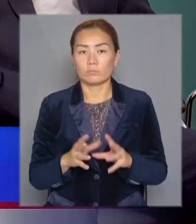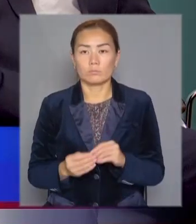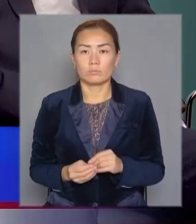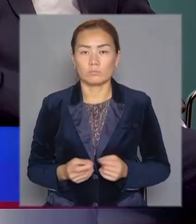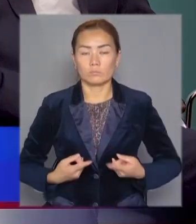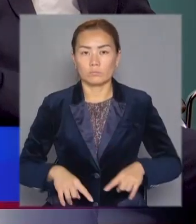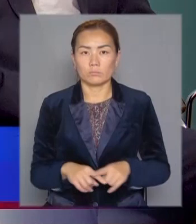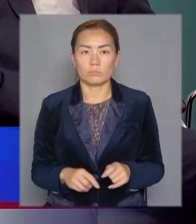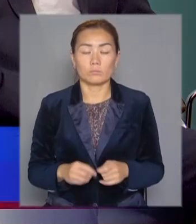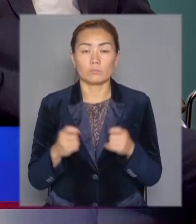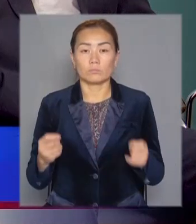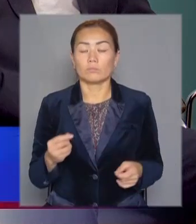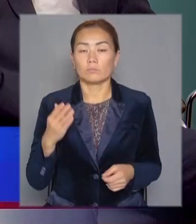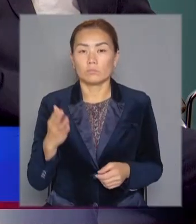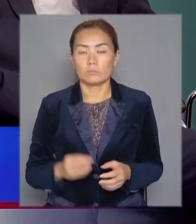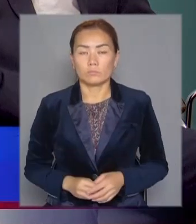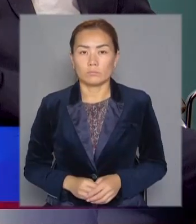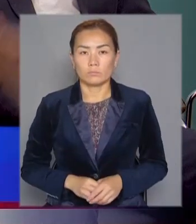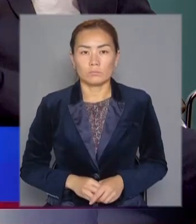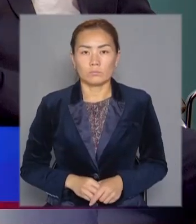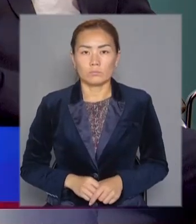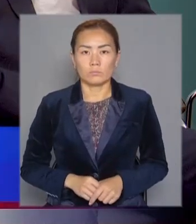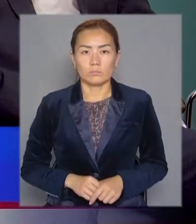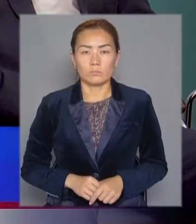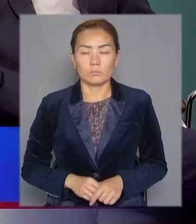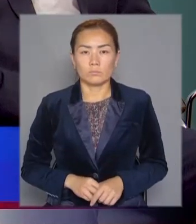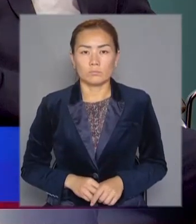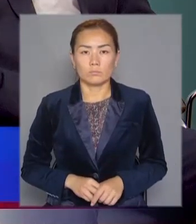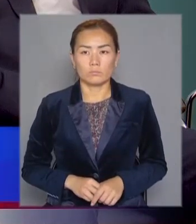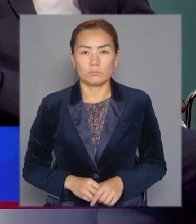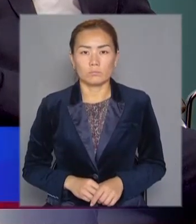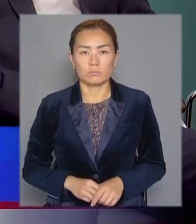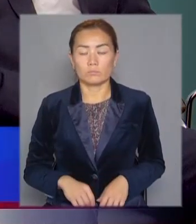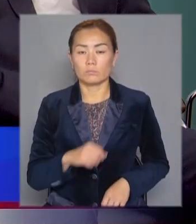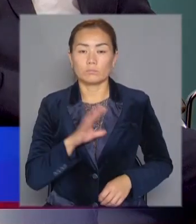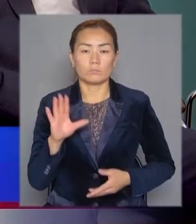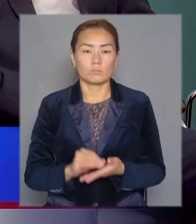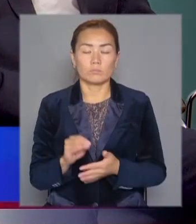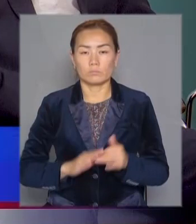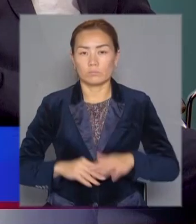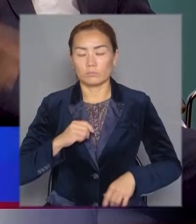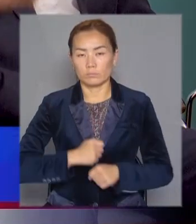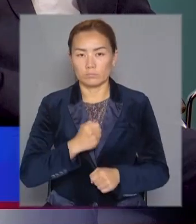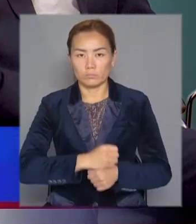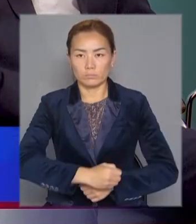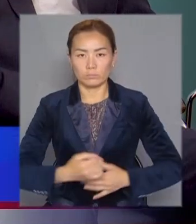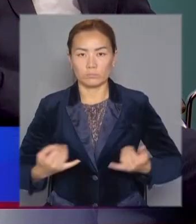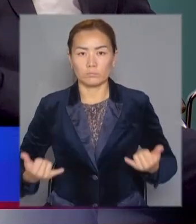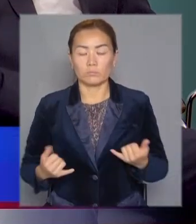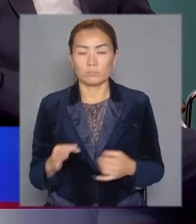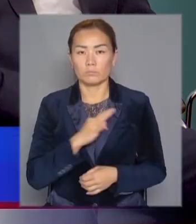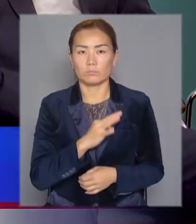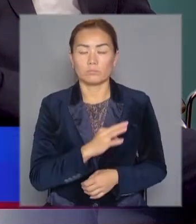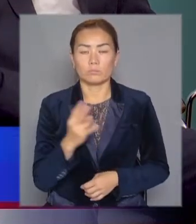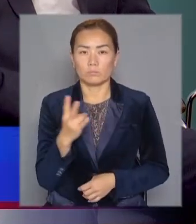он шақты жыл болып қалды. Міне қазір өсімдіктердің барлығы біз кафельный орошениемен